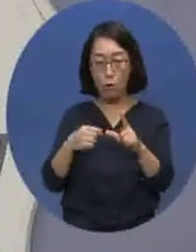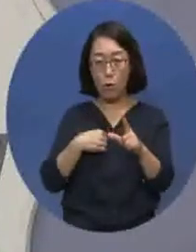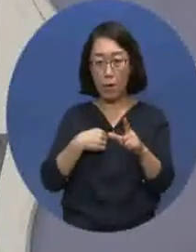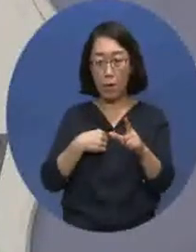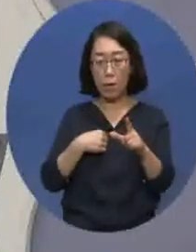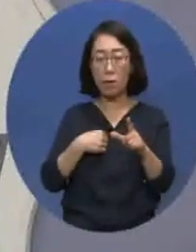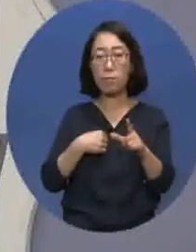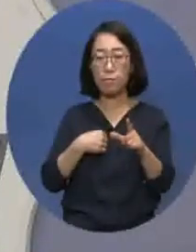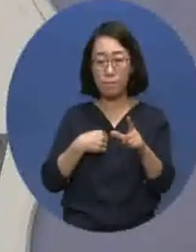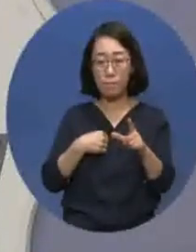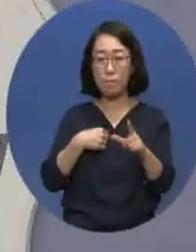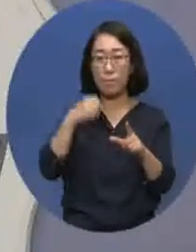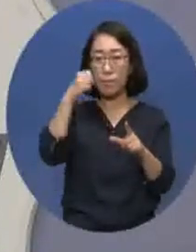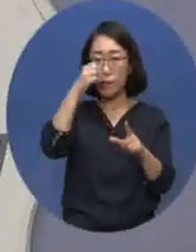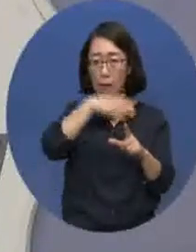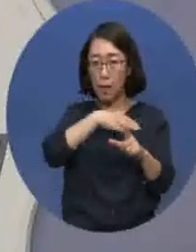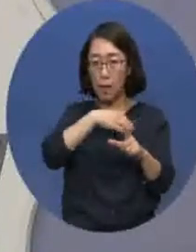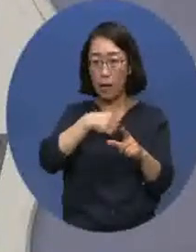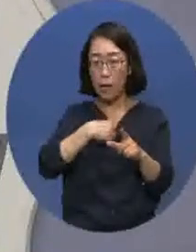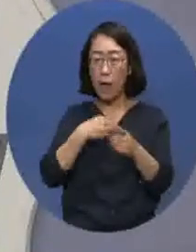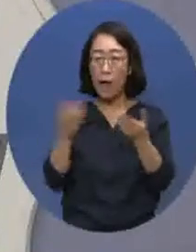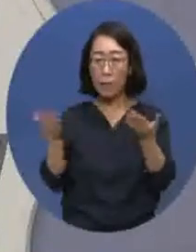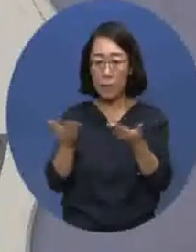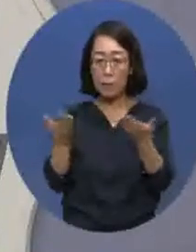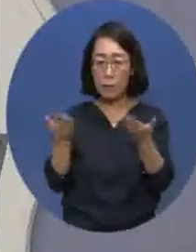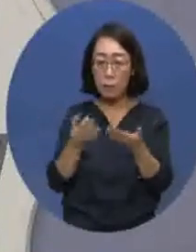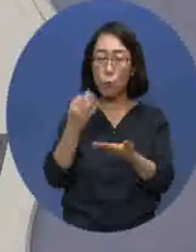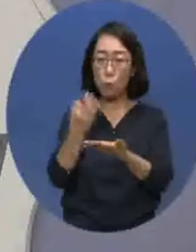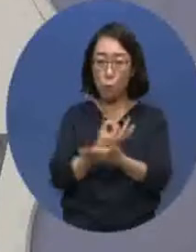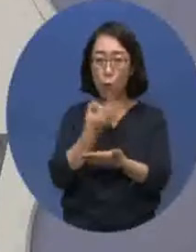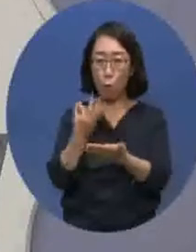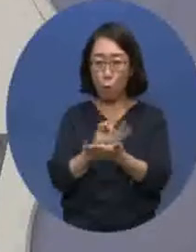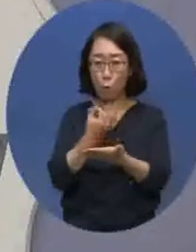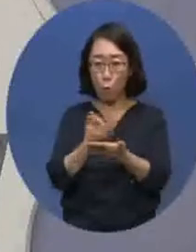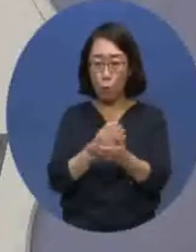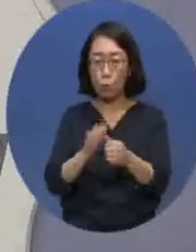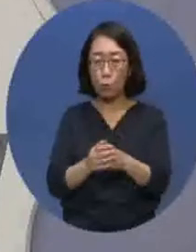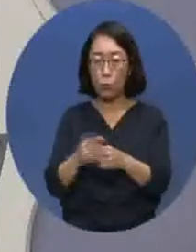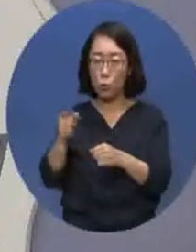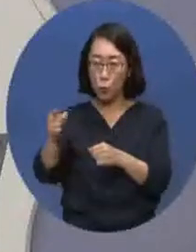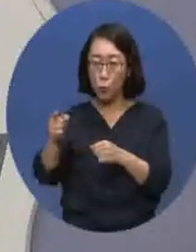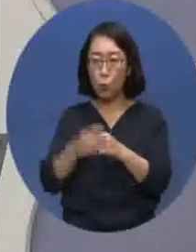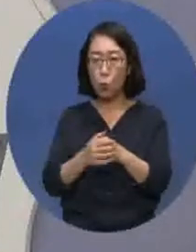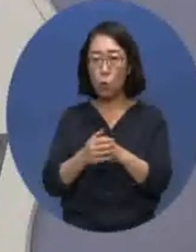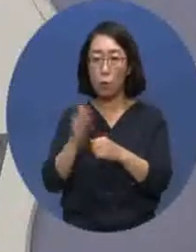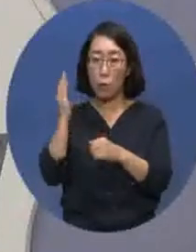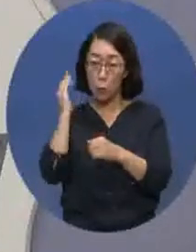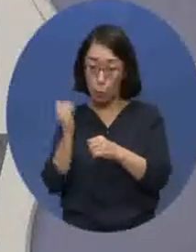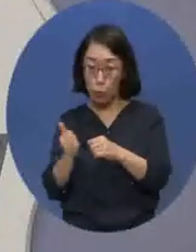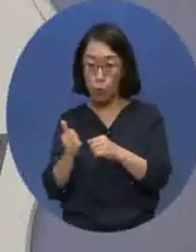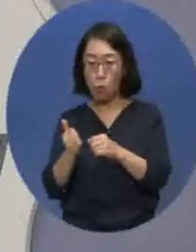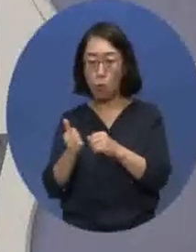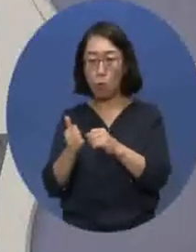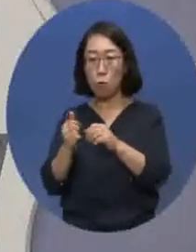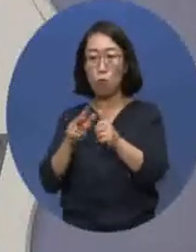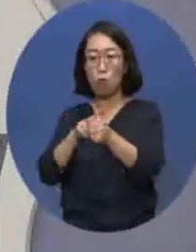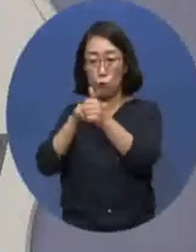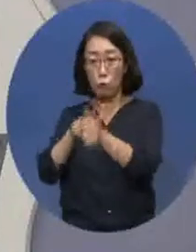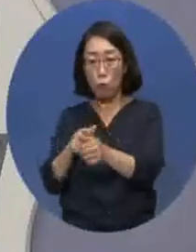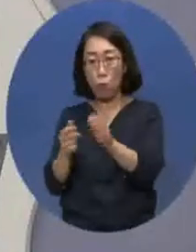어 제 직업으로 또는 대선 캠프나 이제 이렇게 제가